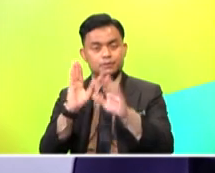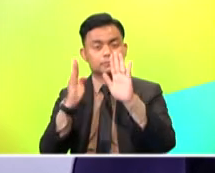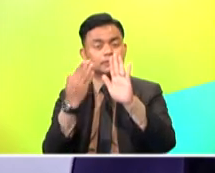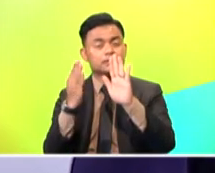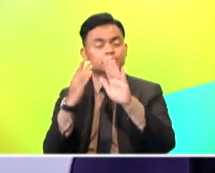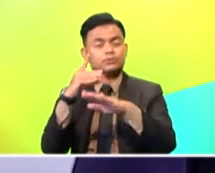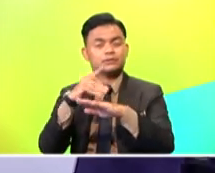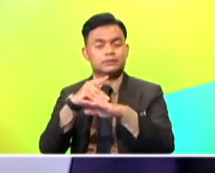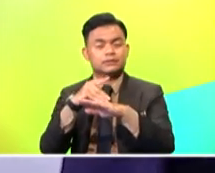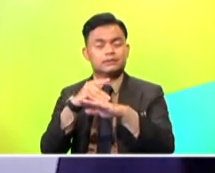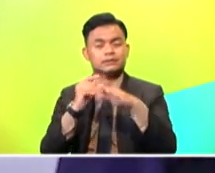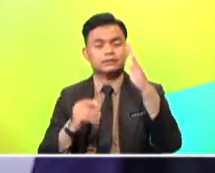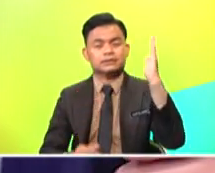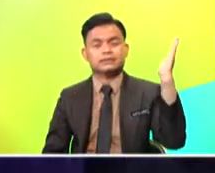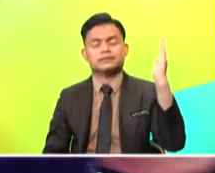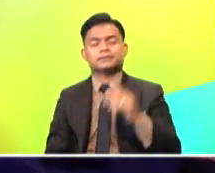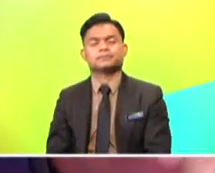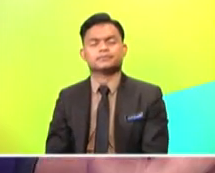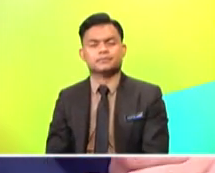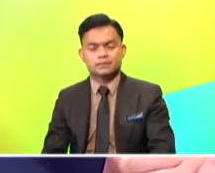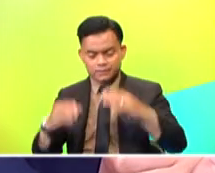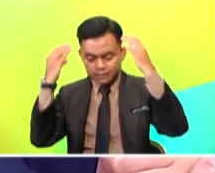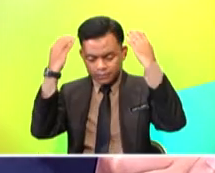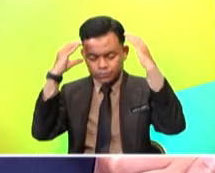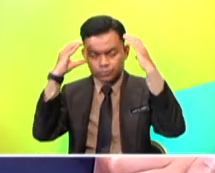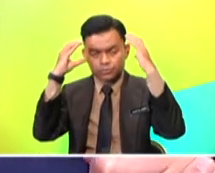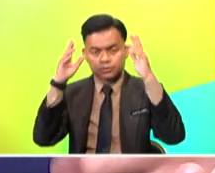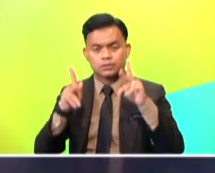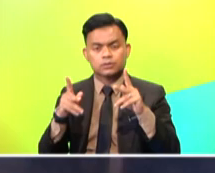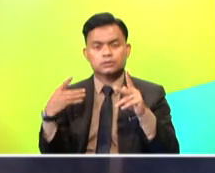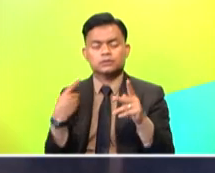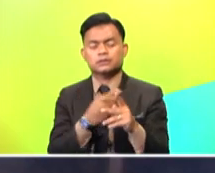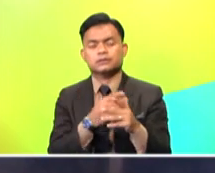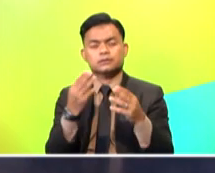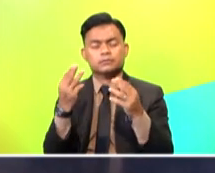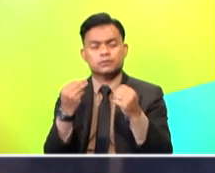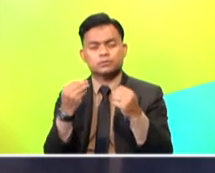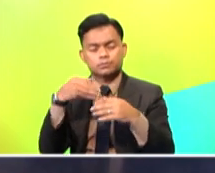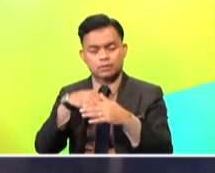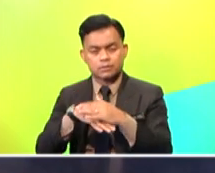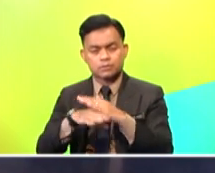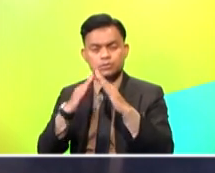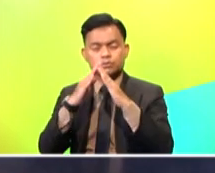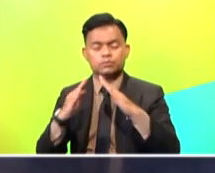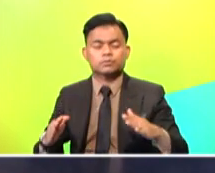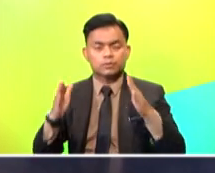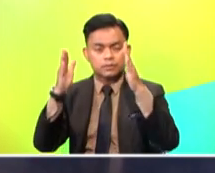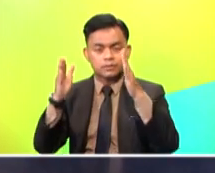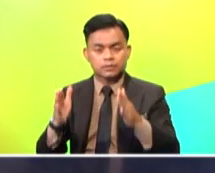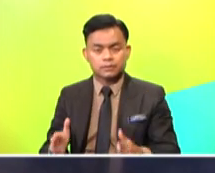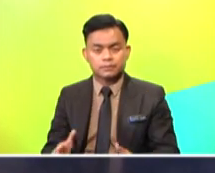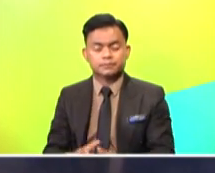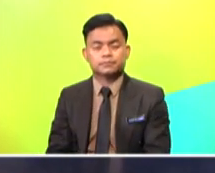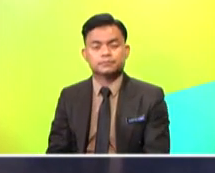dulu pintu. Bagus. Cikgu, kalau kita nak macam masuk rumah orang kan, kalau kita nak buat apa dulu? Apa adab nak masuk rumah? Okey, adab masuk ke